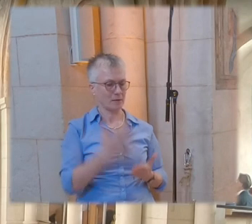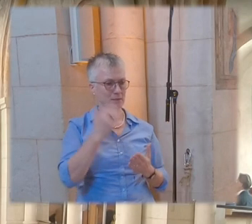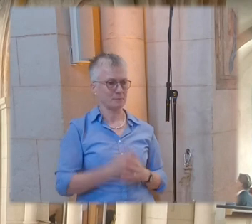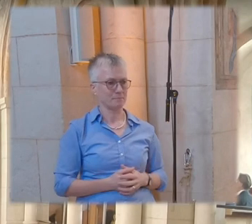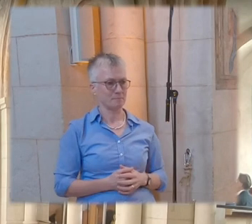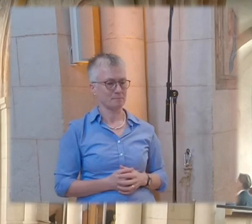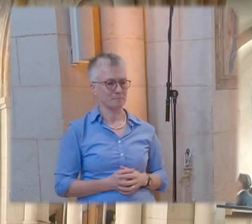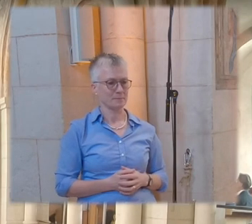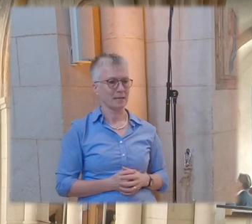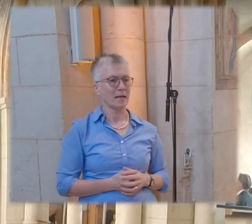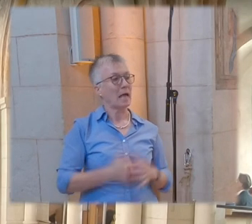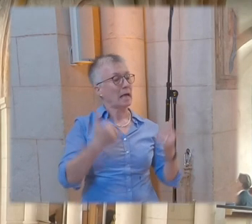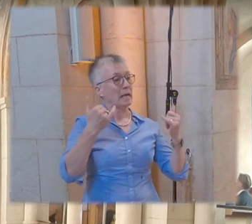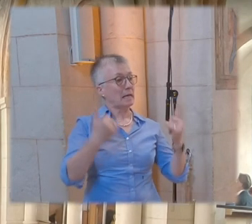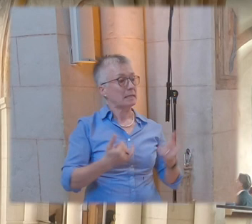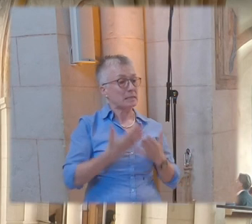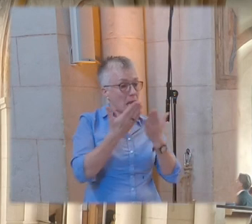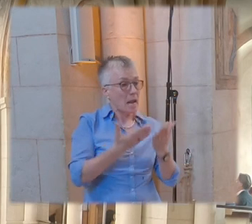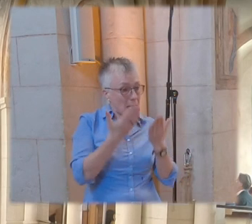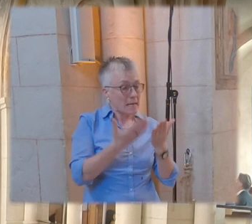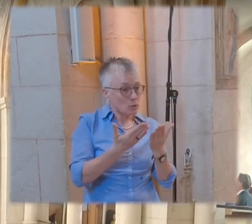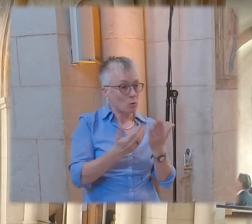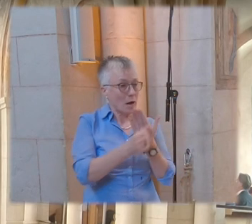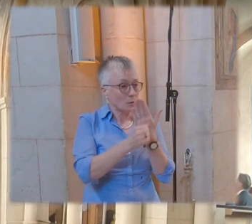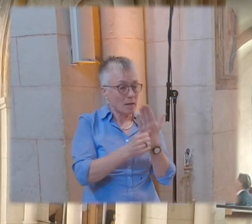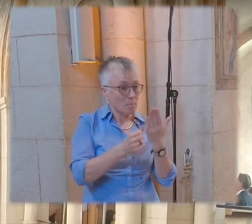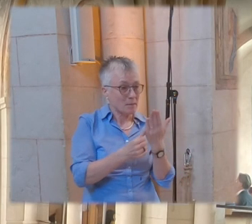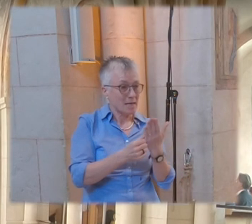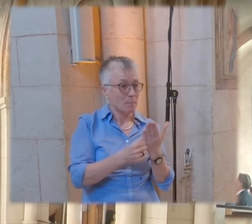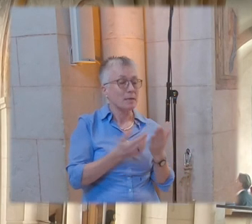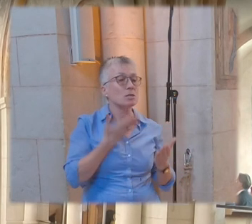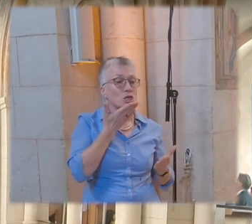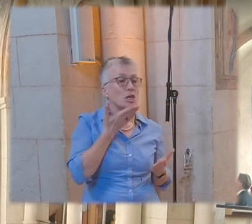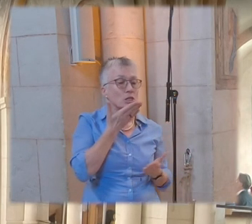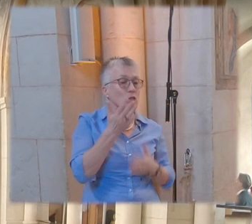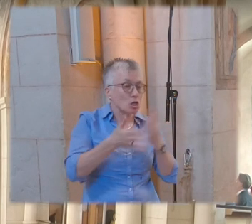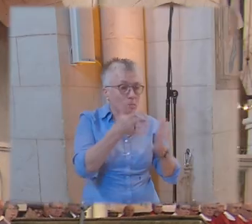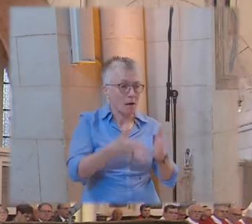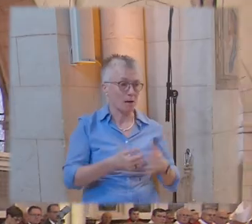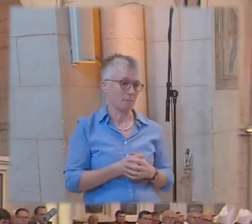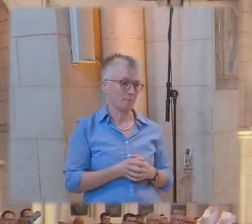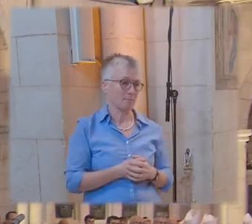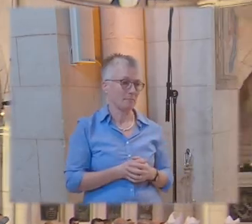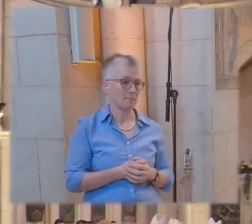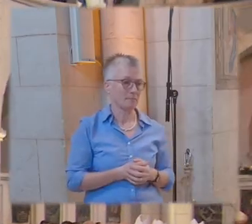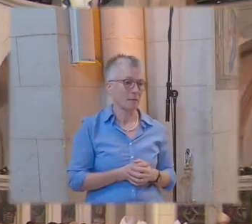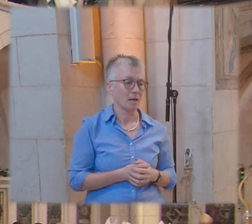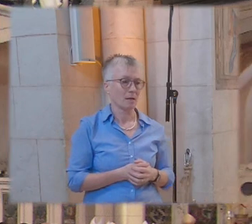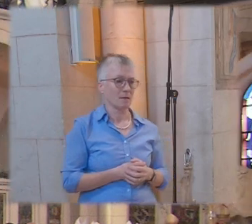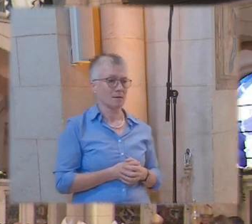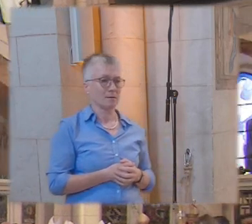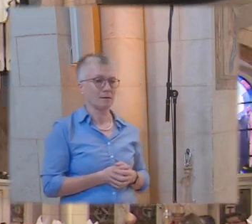Die zweite Lesung wird in tschechischer Sprache vorgetragen von der Bürgermeisterin Ellen